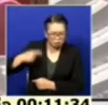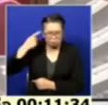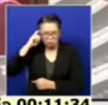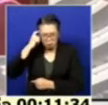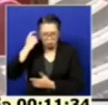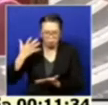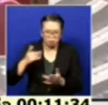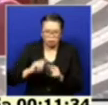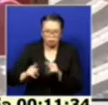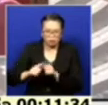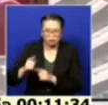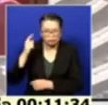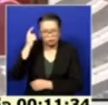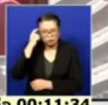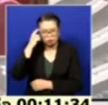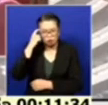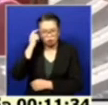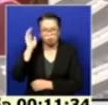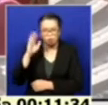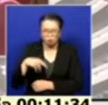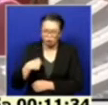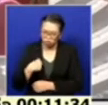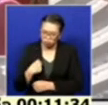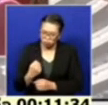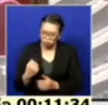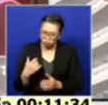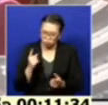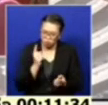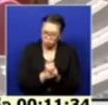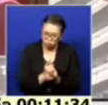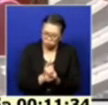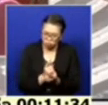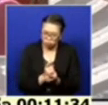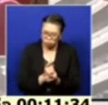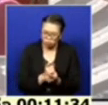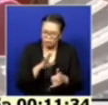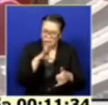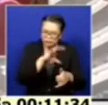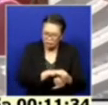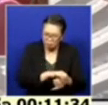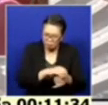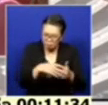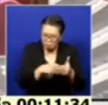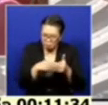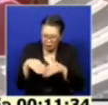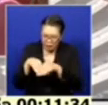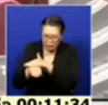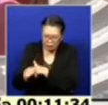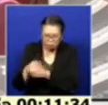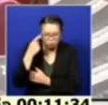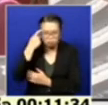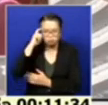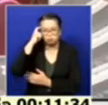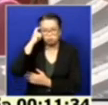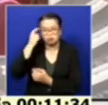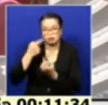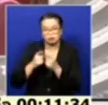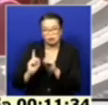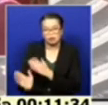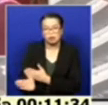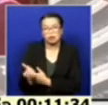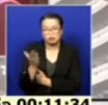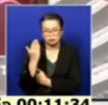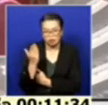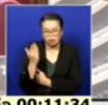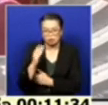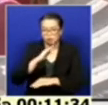พูชาได้รับปฏิกิริยาต่างๆจากทางเจ้าหน้าที่ของกัมพูชาในลักษณะที่ไม่รู้เรื่อง